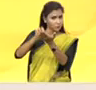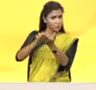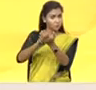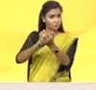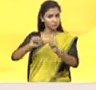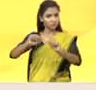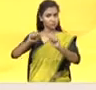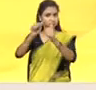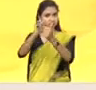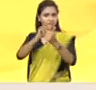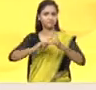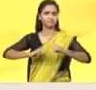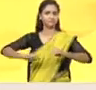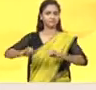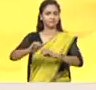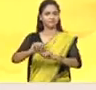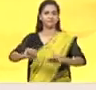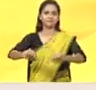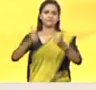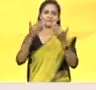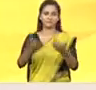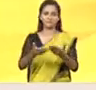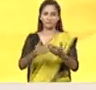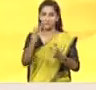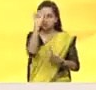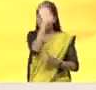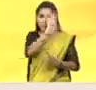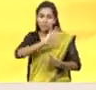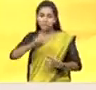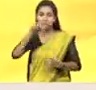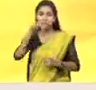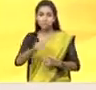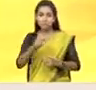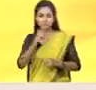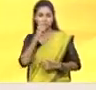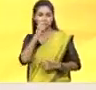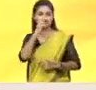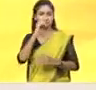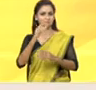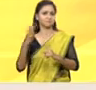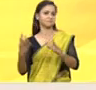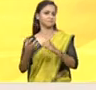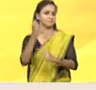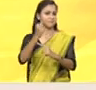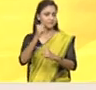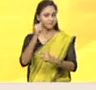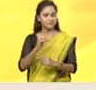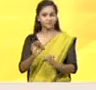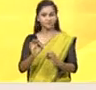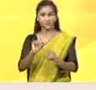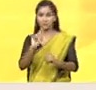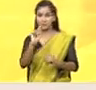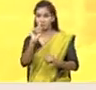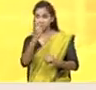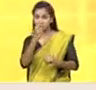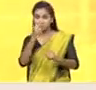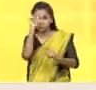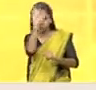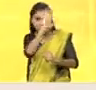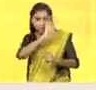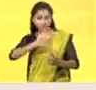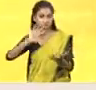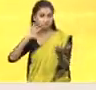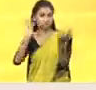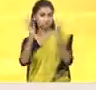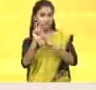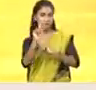सफलतापूर्वक लैंडिंग की थी। भारत इस गौरवपूर्ण उपलब्धि को हासिल करने वाला दुनिया का